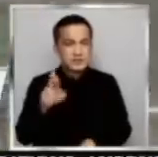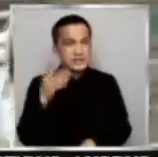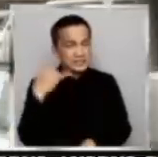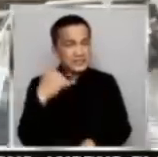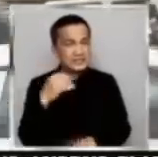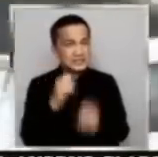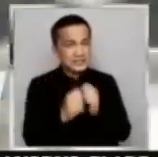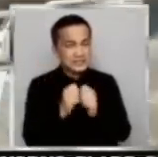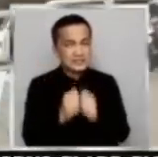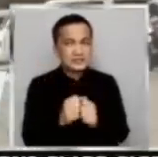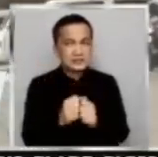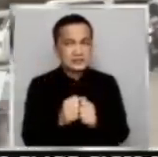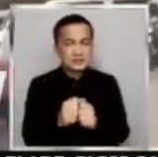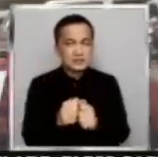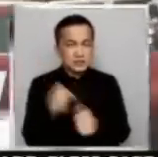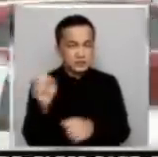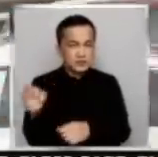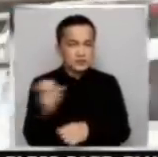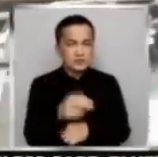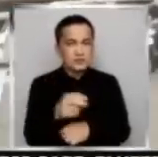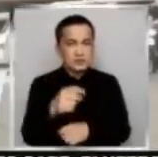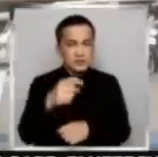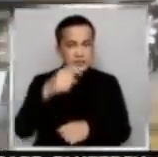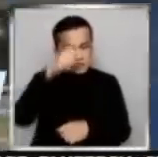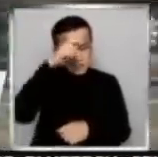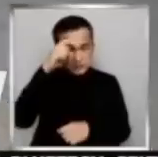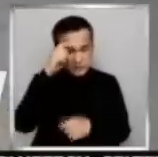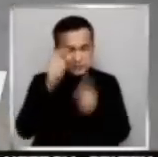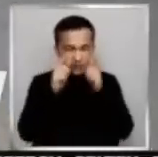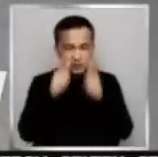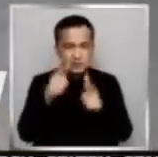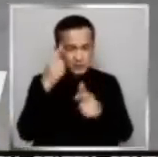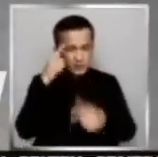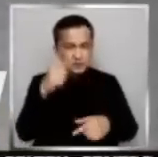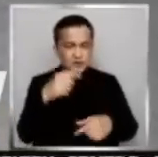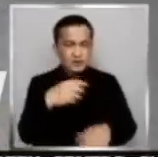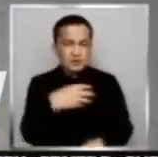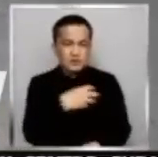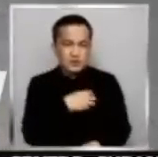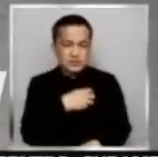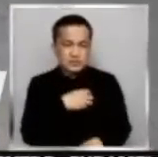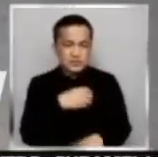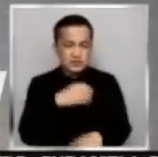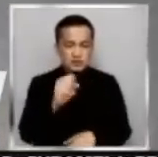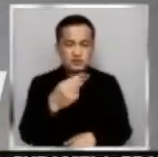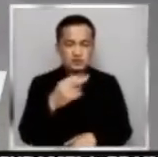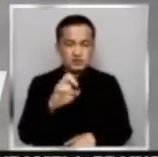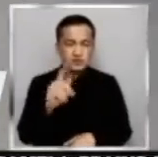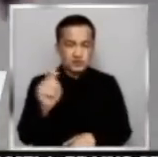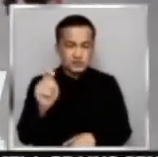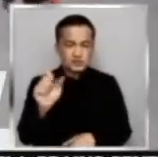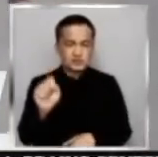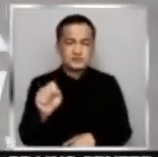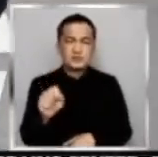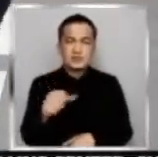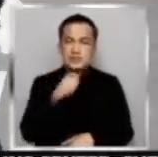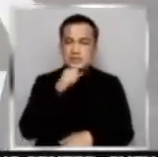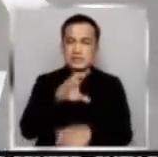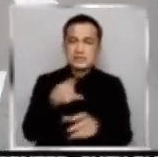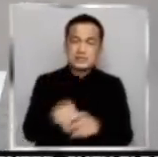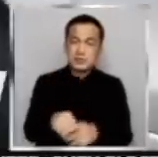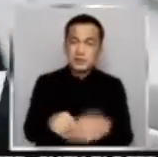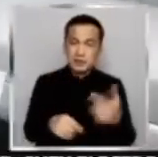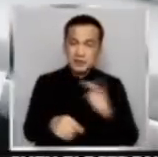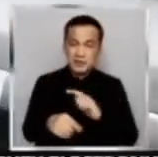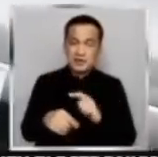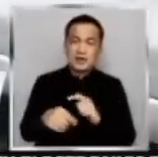yung in-implement naman yung summer look. Parang sa police yung naka-short. Hindi kasama ang summer uniform sa memorandum circular ng